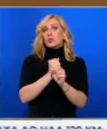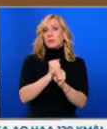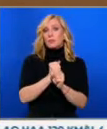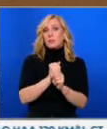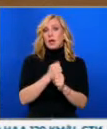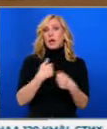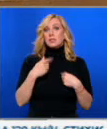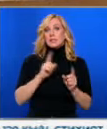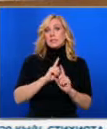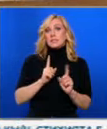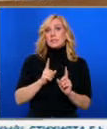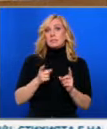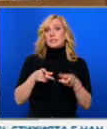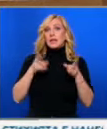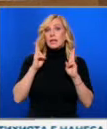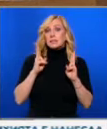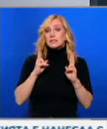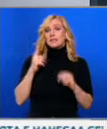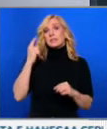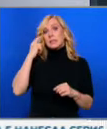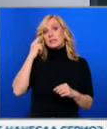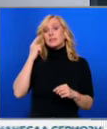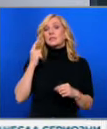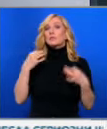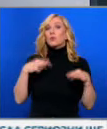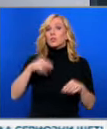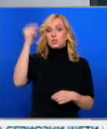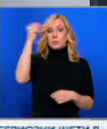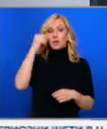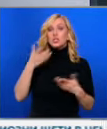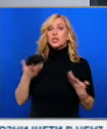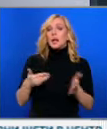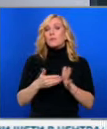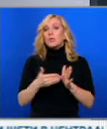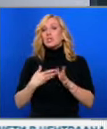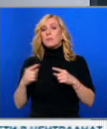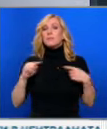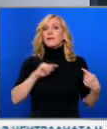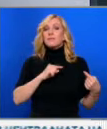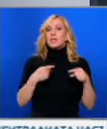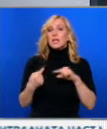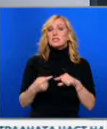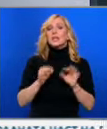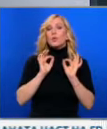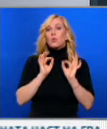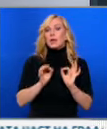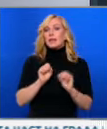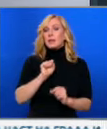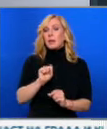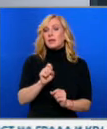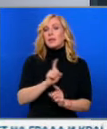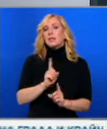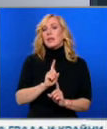не съм съгласен с тезата на Демократична България, че понеже имат връжда с една конкретна политическа формация,